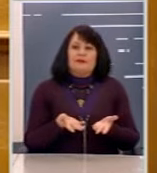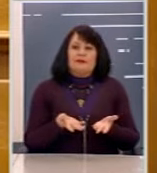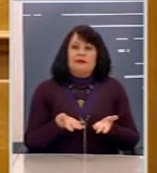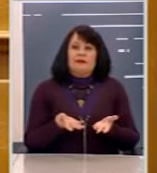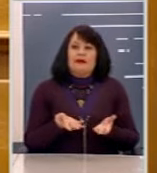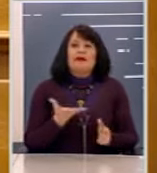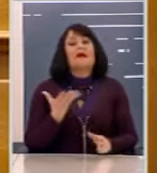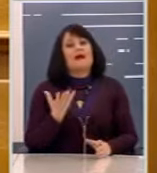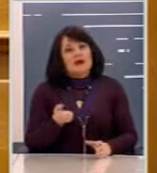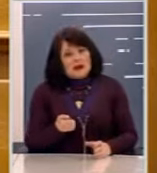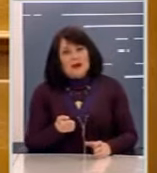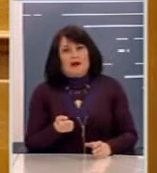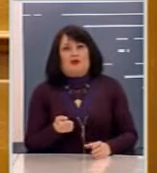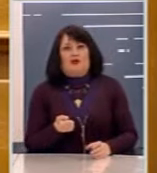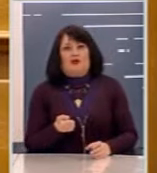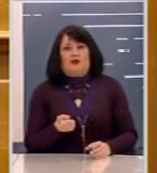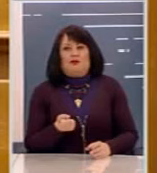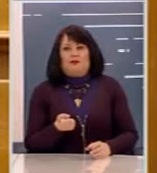έχουν